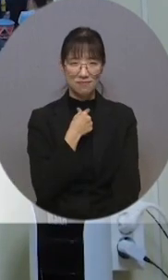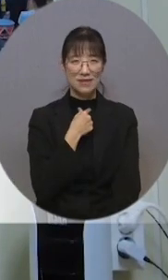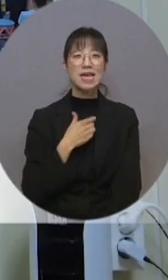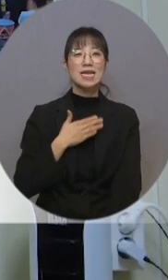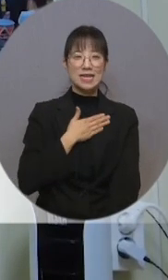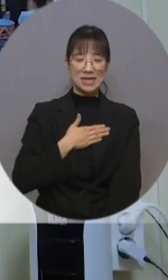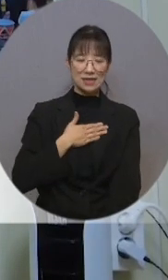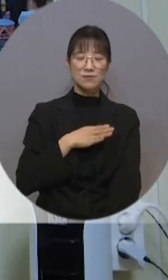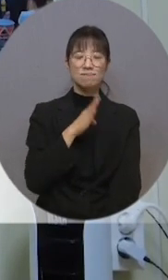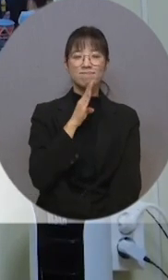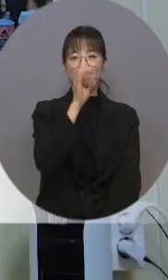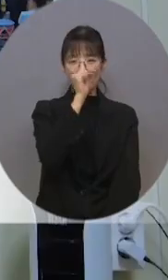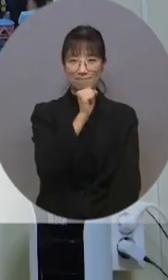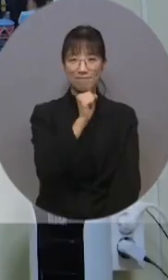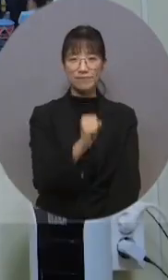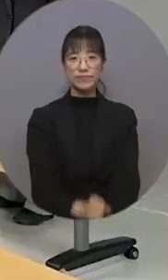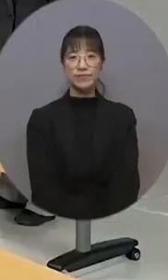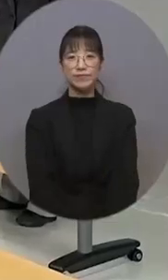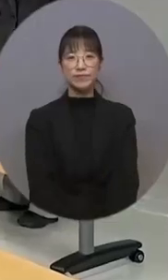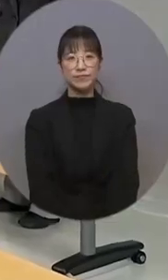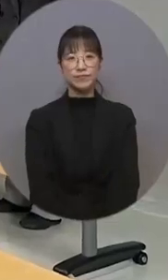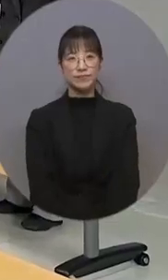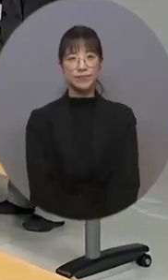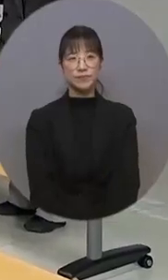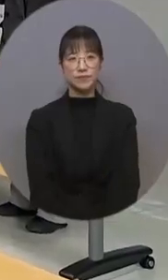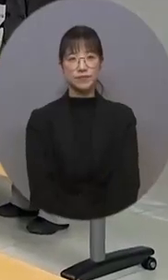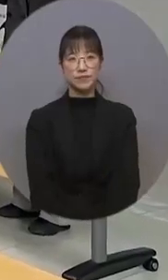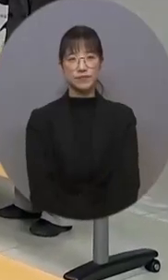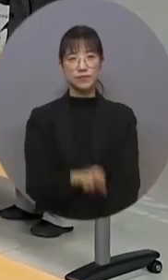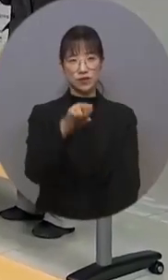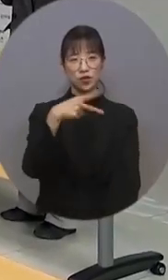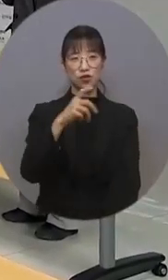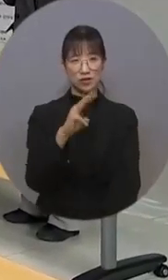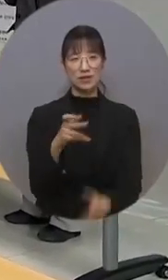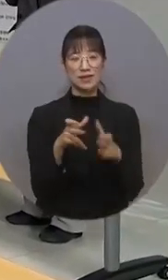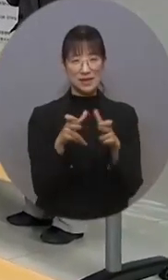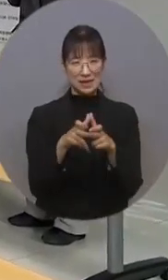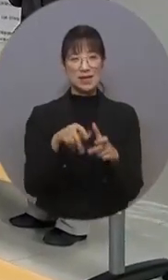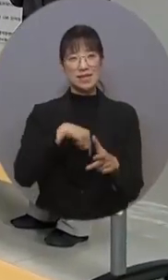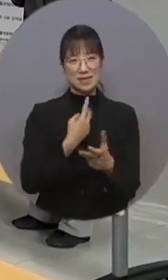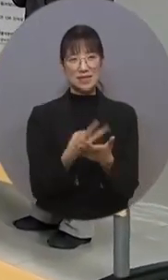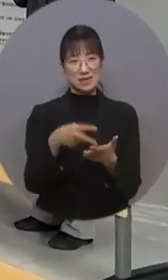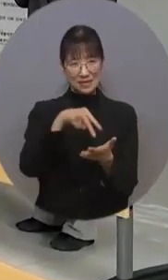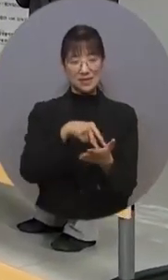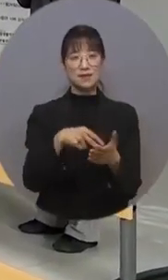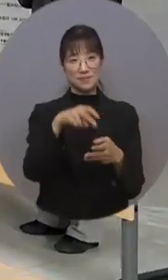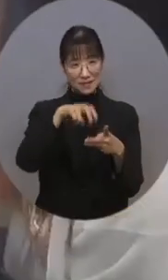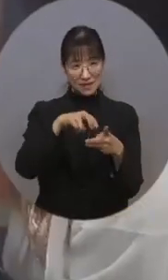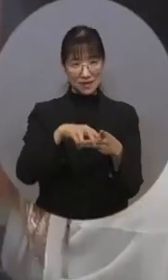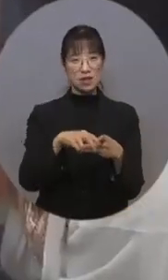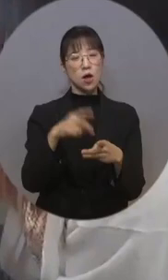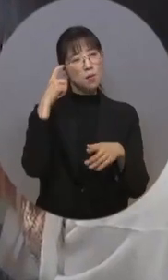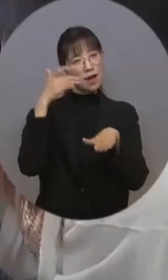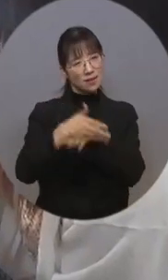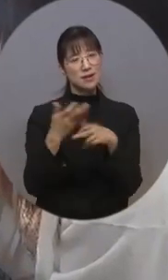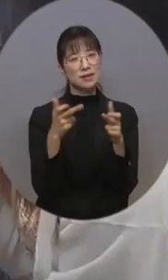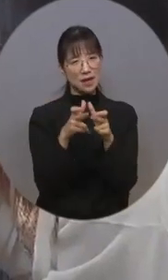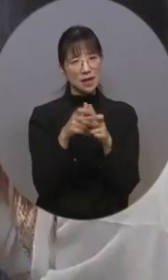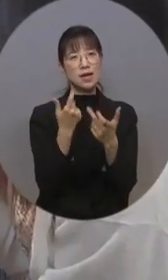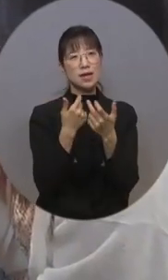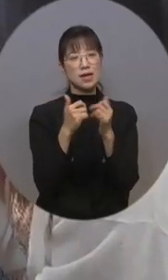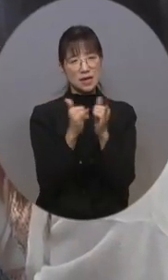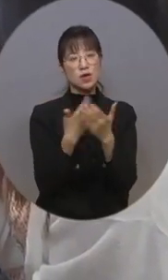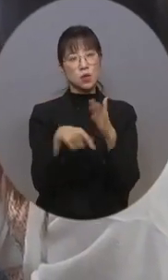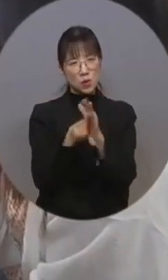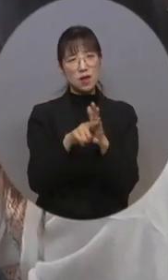그래서 기분이 아주 좋았습니다. 유달 장애인 자립생활지원센터는 발달장애인을 위한 다양한 연구와 관련